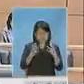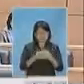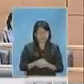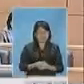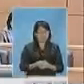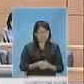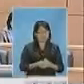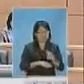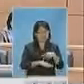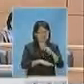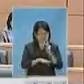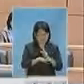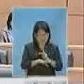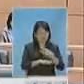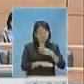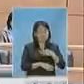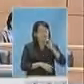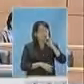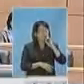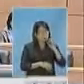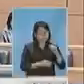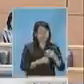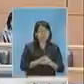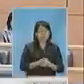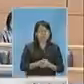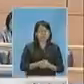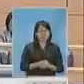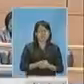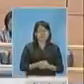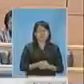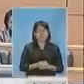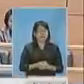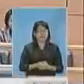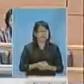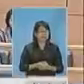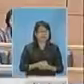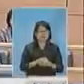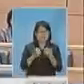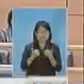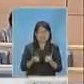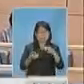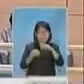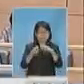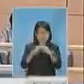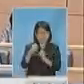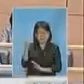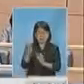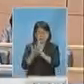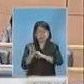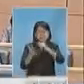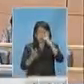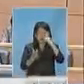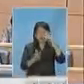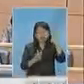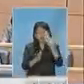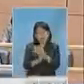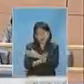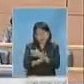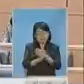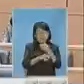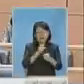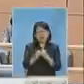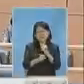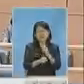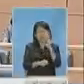ประธานครับผมเรียนท่านประธานว่าสถานการณ์บ้านเมืองใน 6ปีที่ผ่านมาเนี่ย